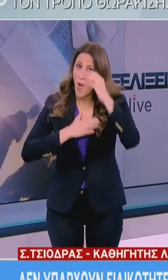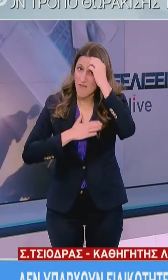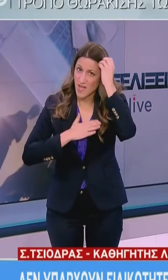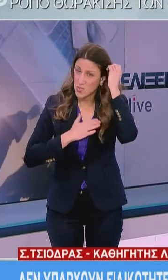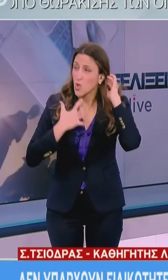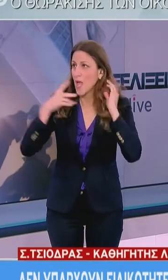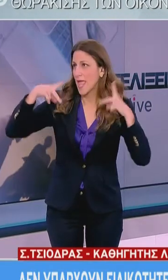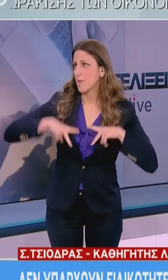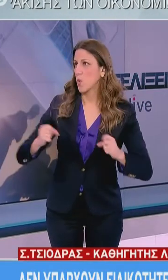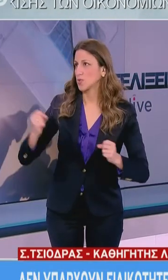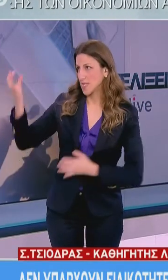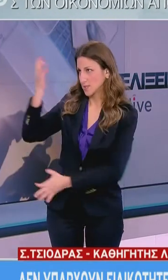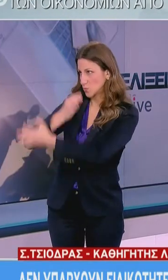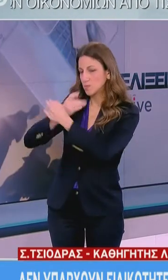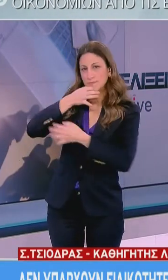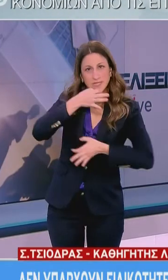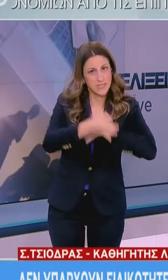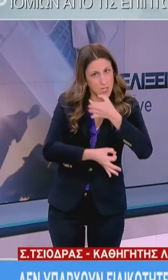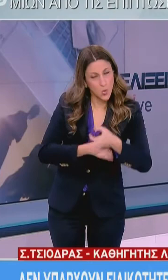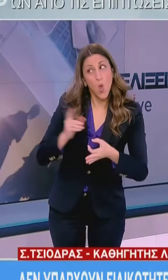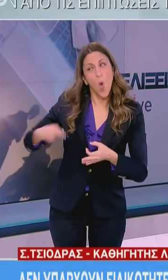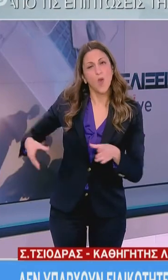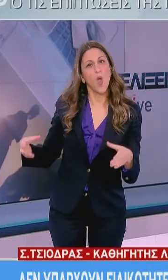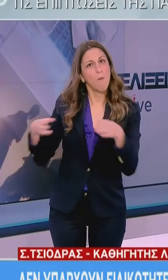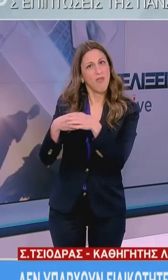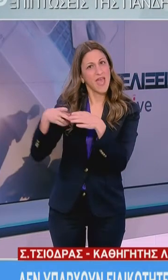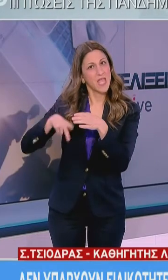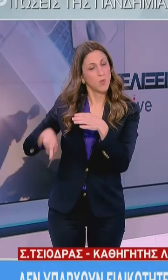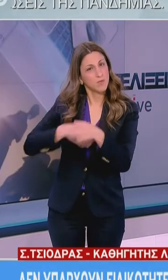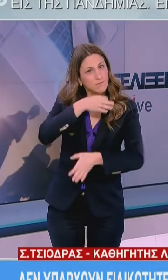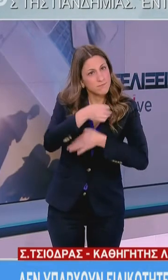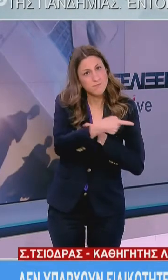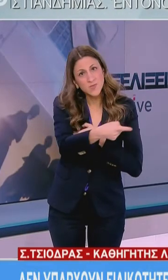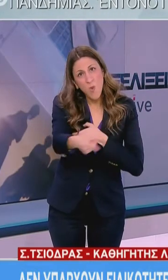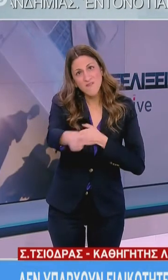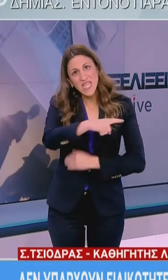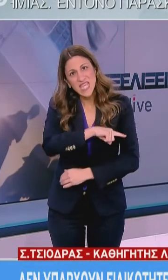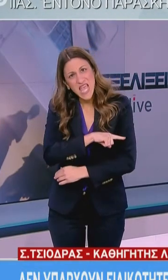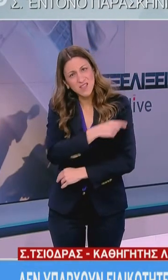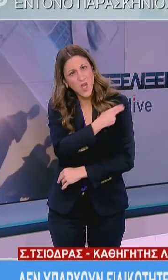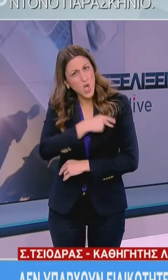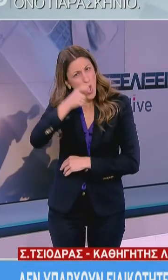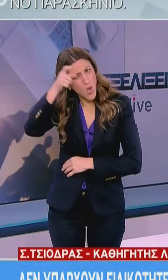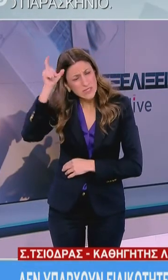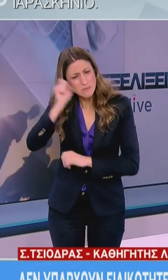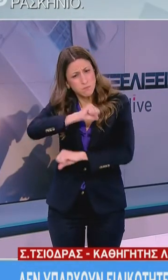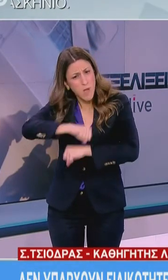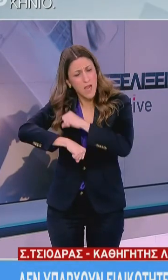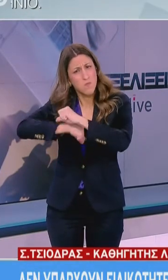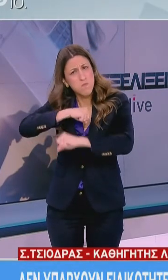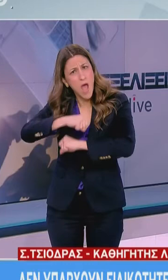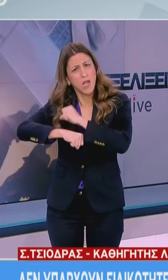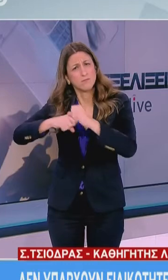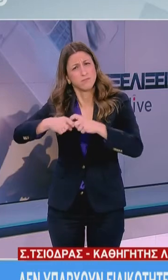Υπουργού Υγείας Βασίλη Κικίλια και του επιτελείου του εδώ στο Υπουργείο, αλλά και όλων μας, για την τιτάνια προσπάθεια που κάνουν στο μεγάλο αγώνα της πατρίδας